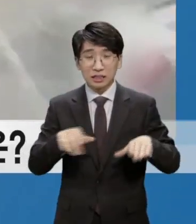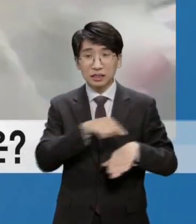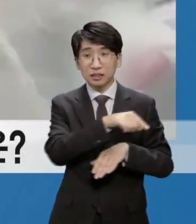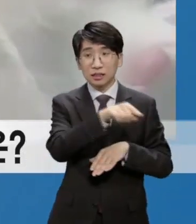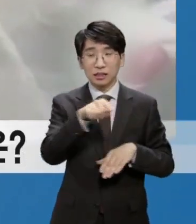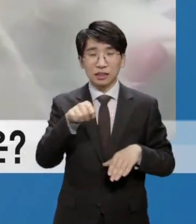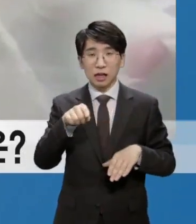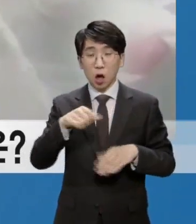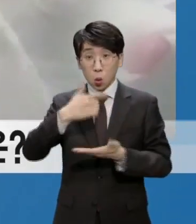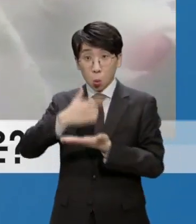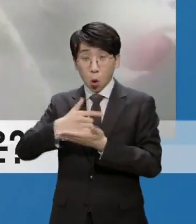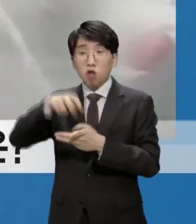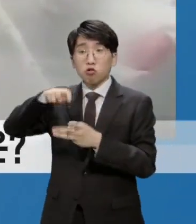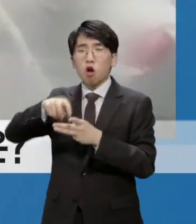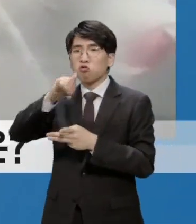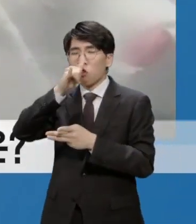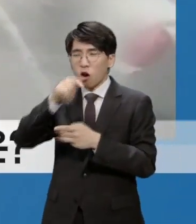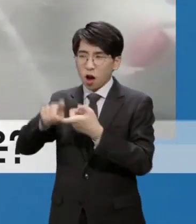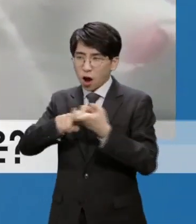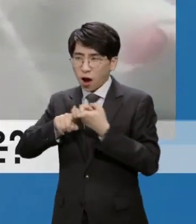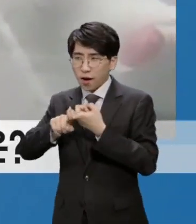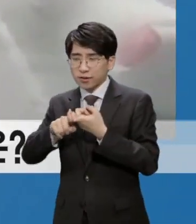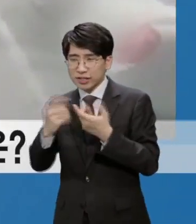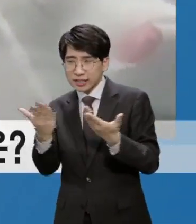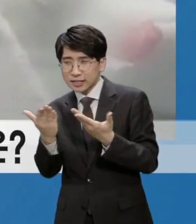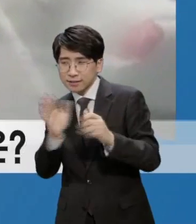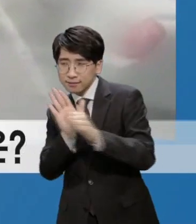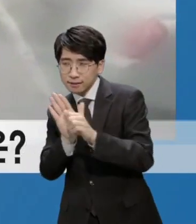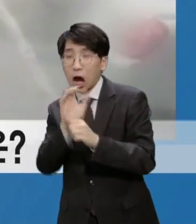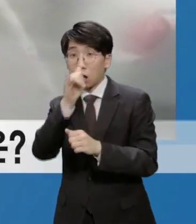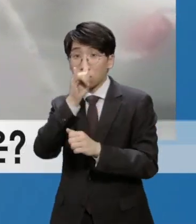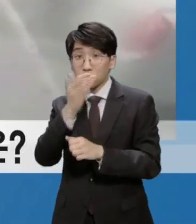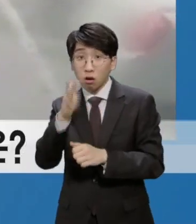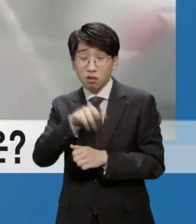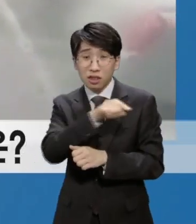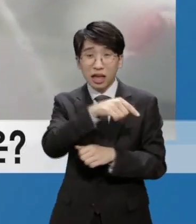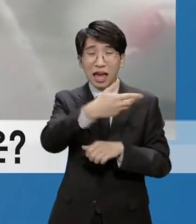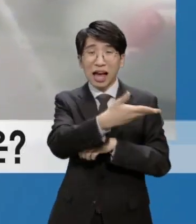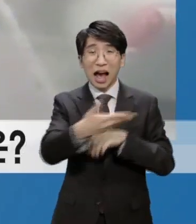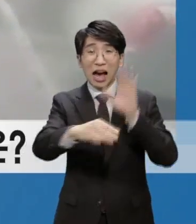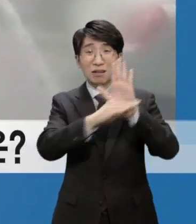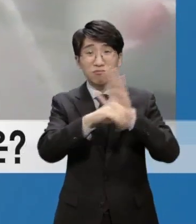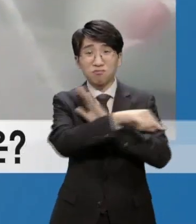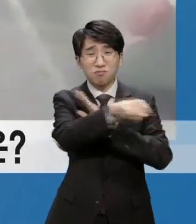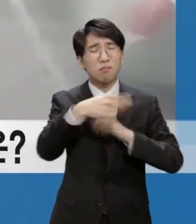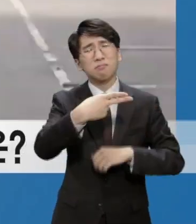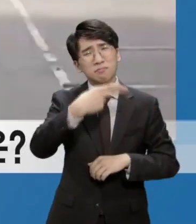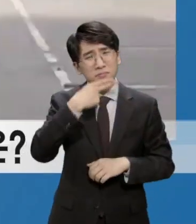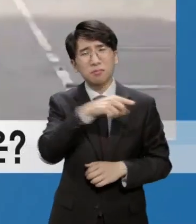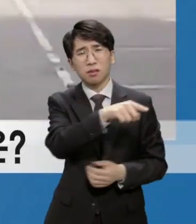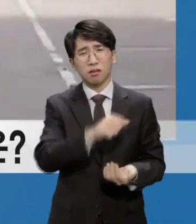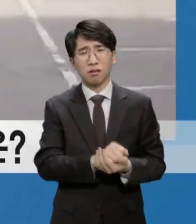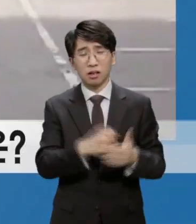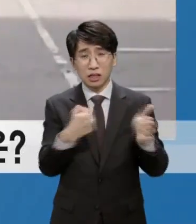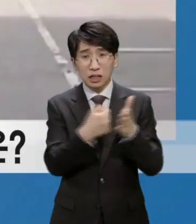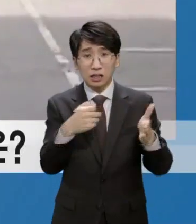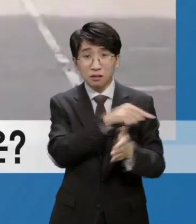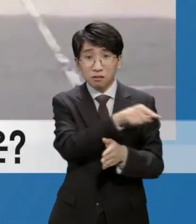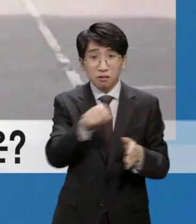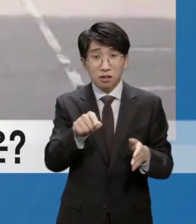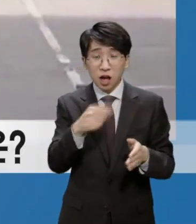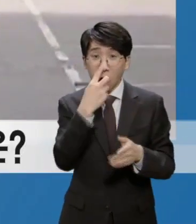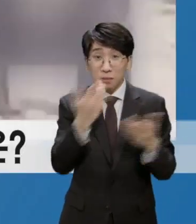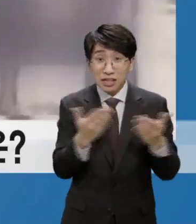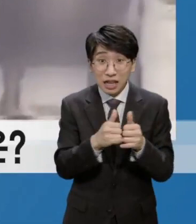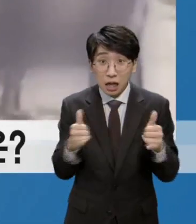경우는 없어요. 강북구에는. 네. 그렇다 보니까 경비노동자들이 실제적으로 법에 대해서 상담을 하거나 아니면은 이거에